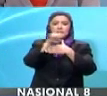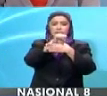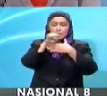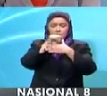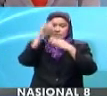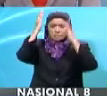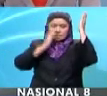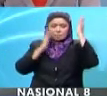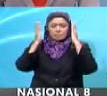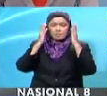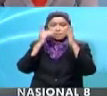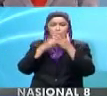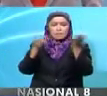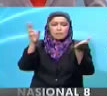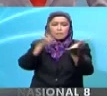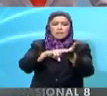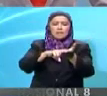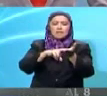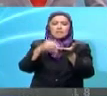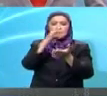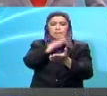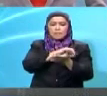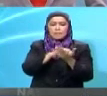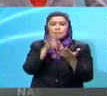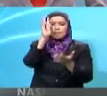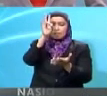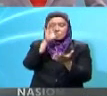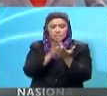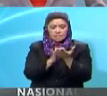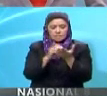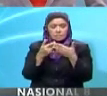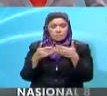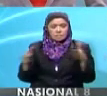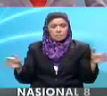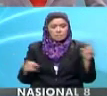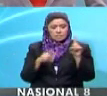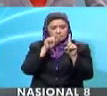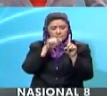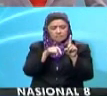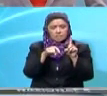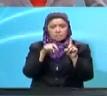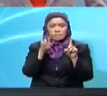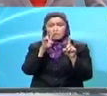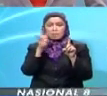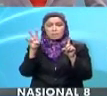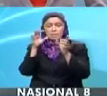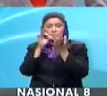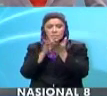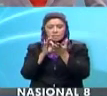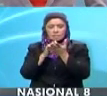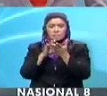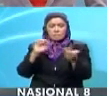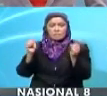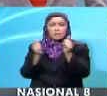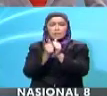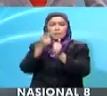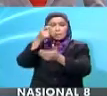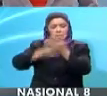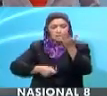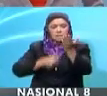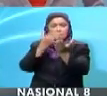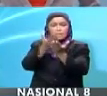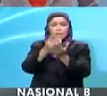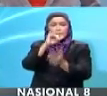sebanyak 7 sen. Ia dibuka pada RM1.27 sen berbanding harga tawaran permulaan IPO RM1.20